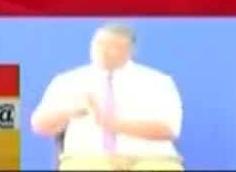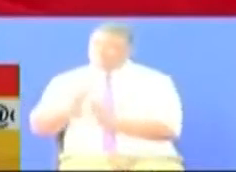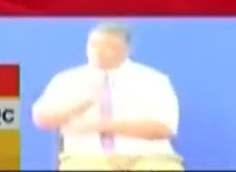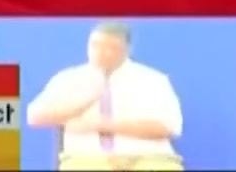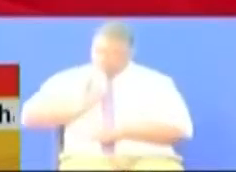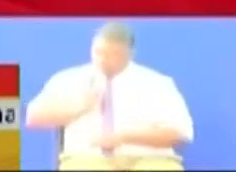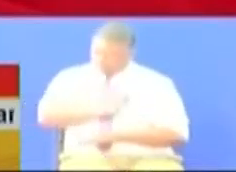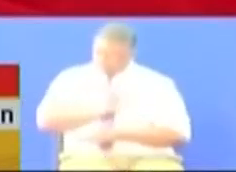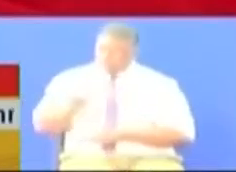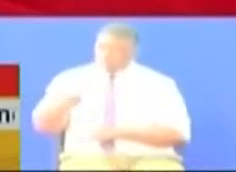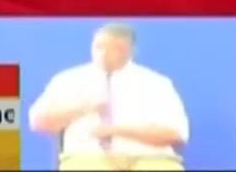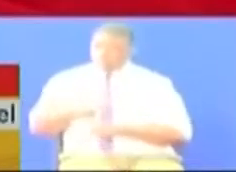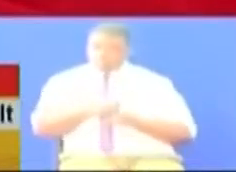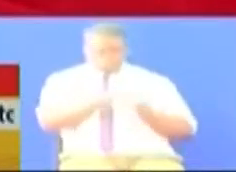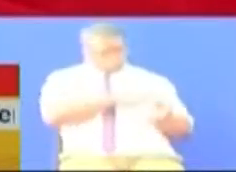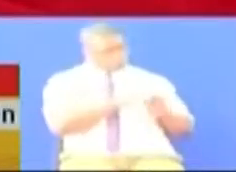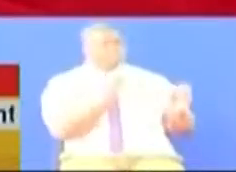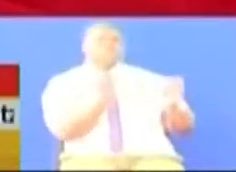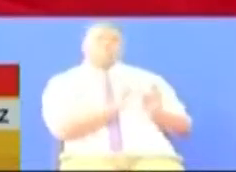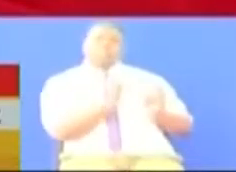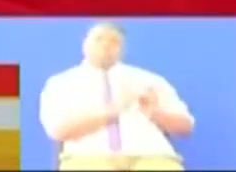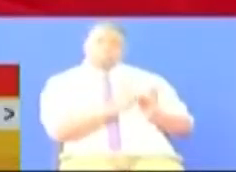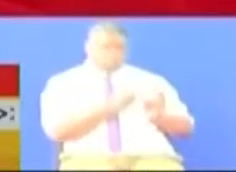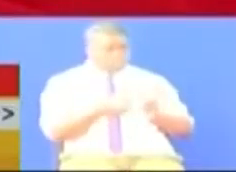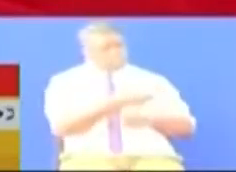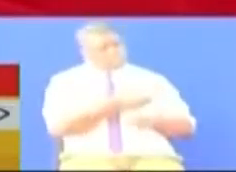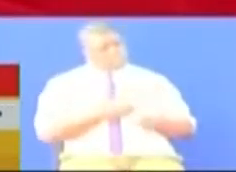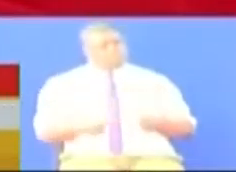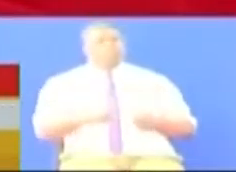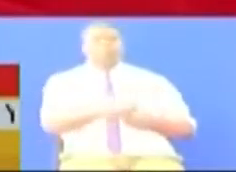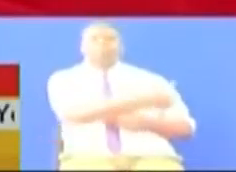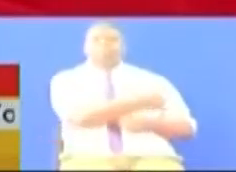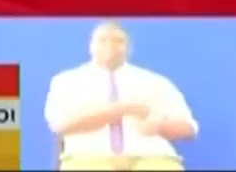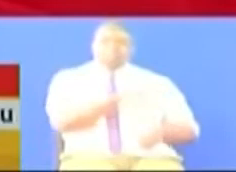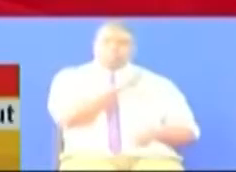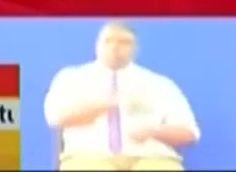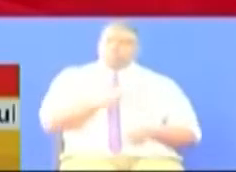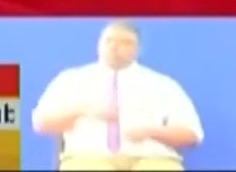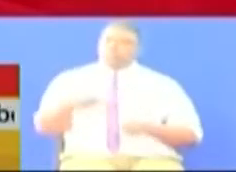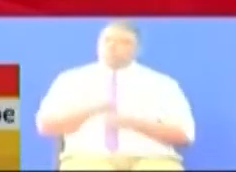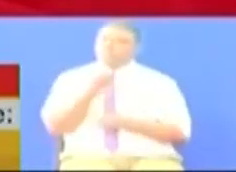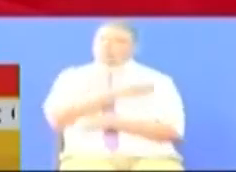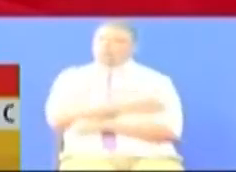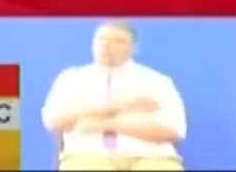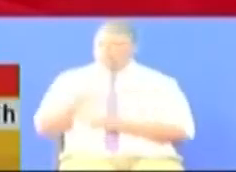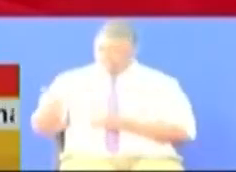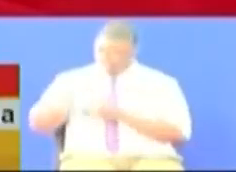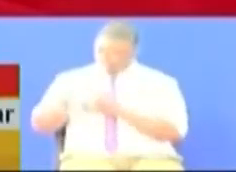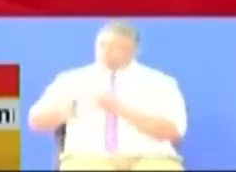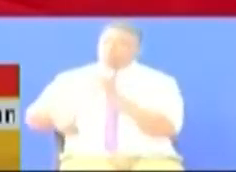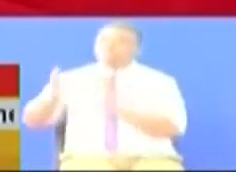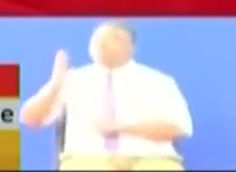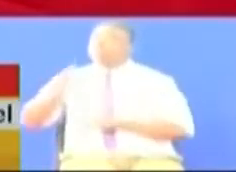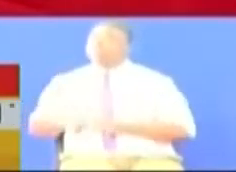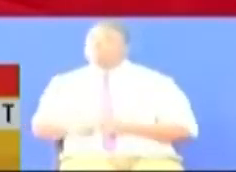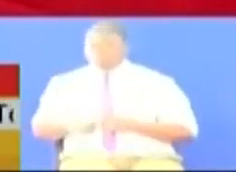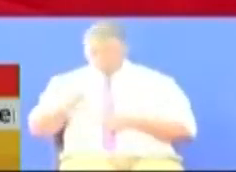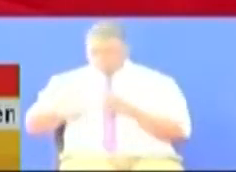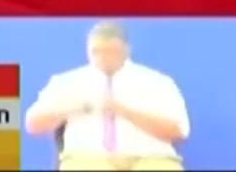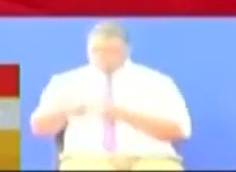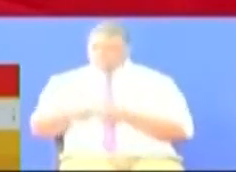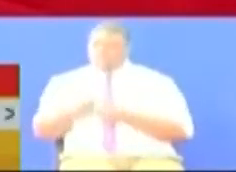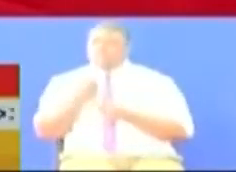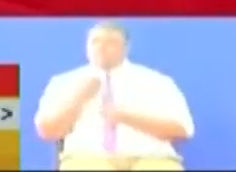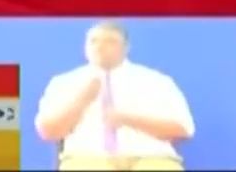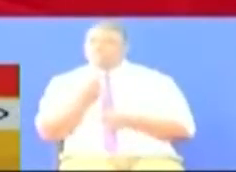watu wa TANESCO kuona namna ya kukusanya deni hili ili wananchi wetu waweze kupata huduma sasa karibu zaidi, badala ya kuendelea kulimbikiza